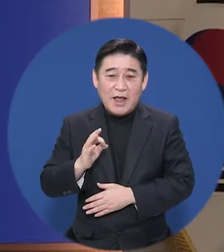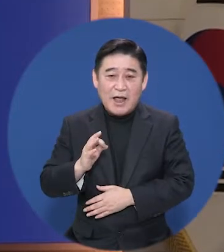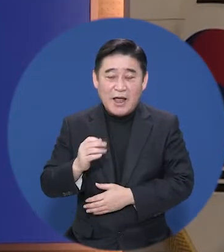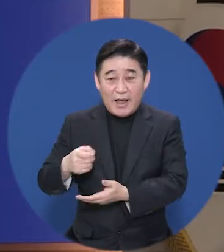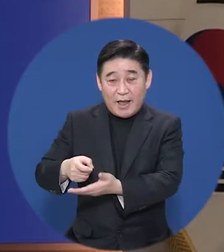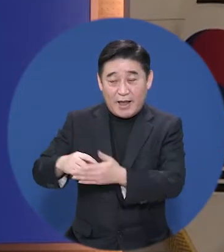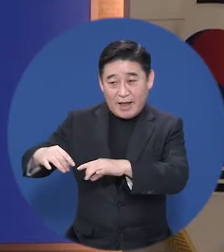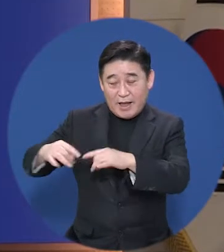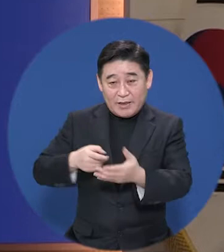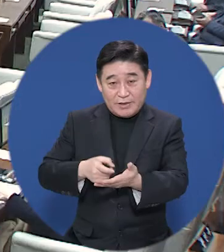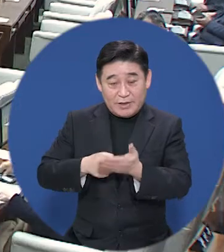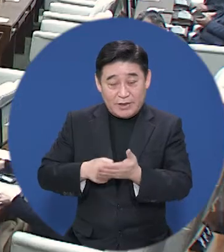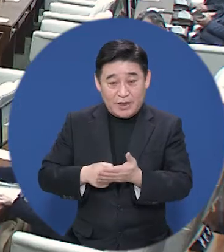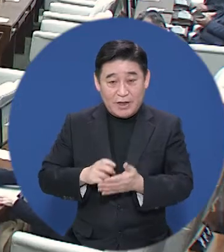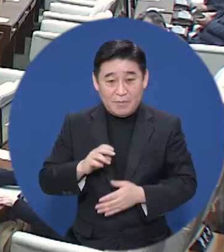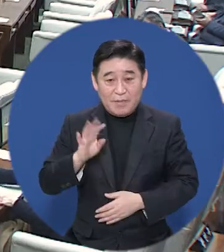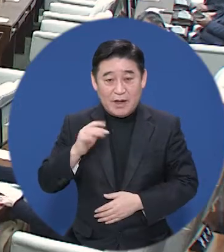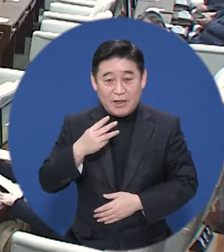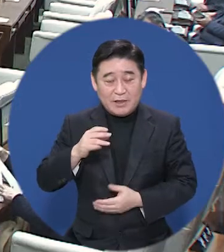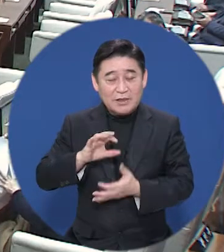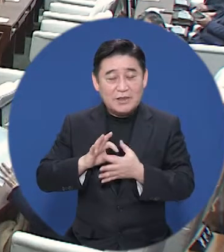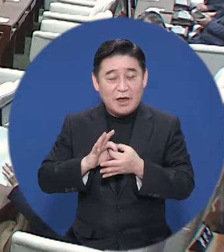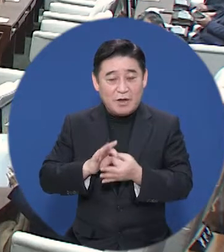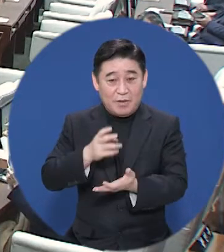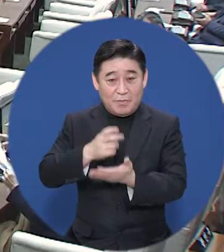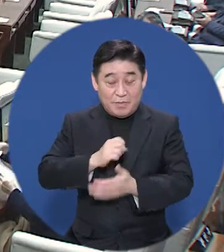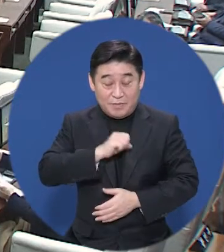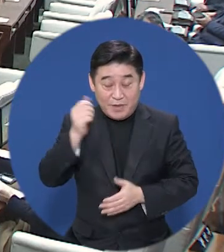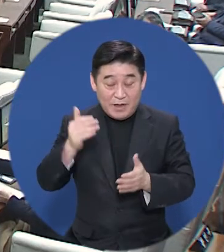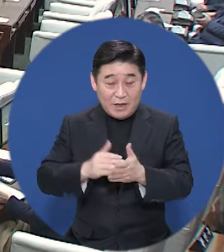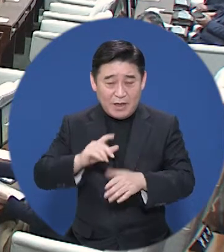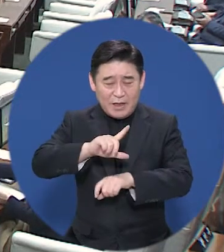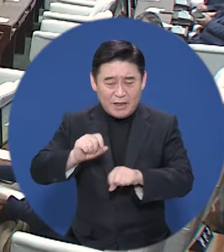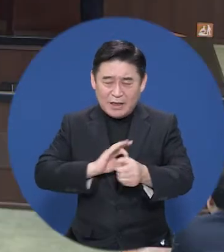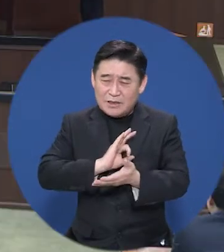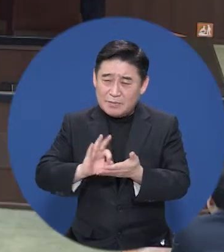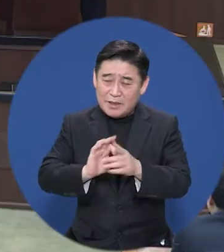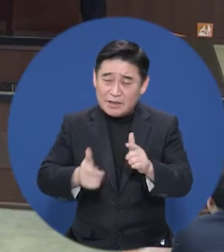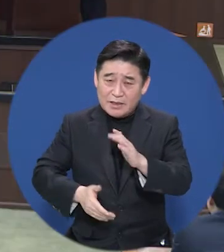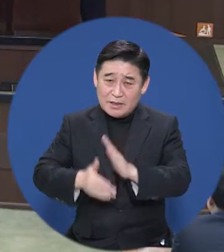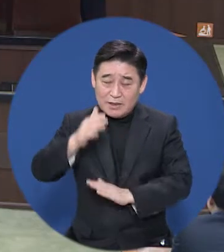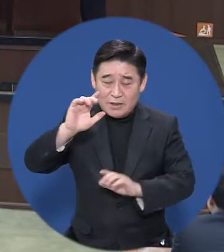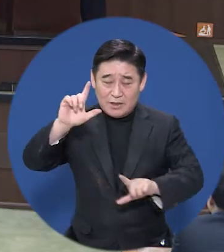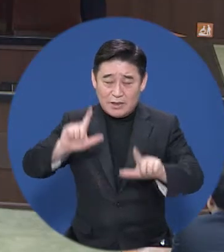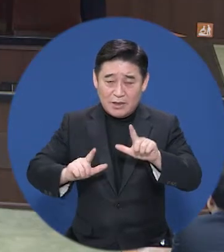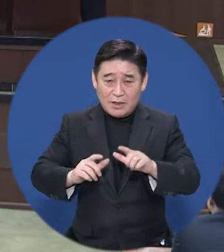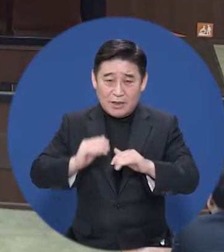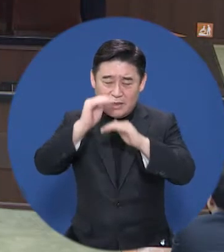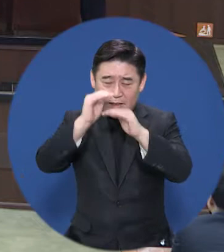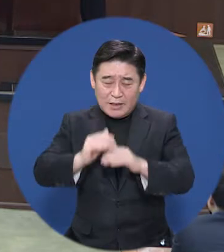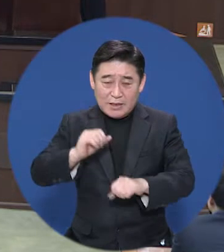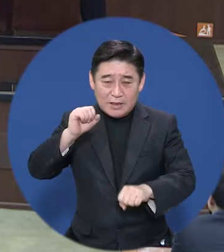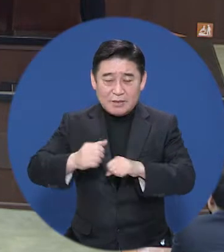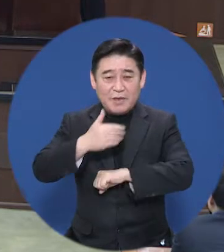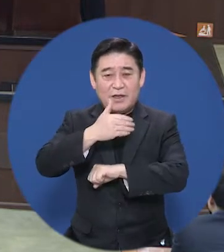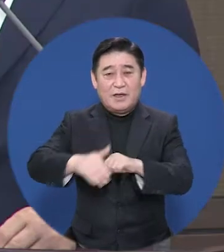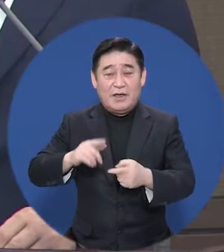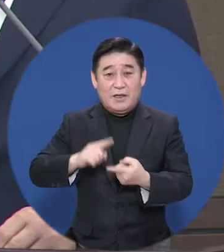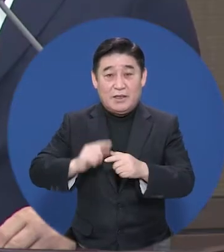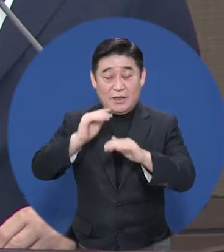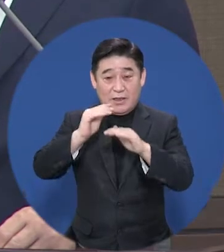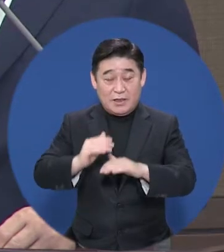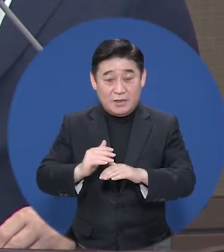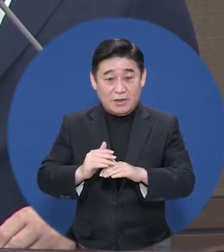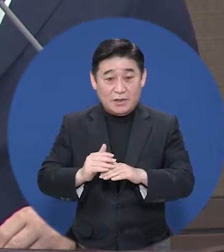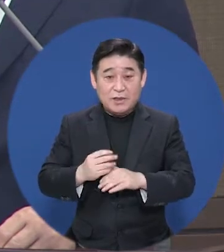절약 마일리지 지원에 관한 조례안을 가결하고 장기 미집행 시설의 현황과 단계별 집행 계획에 대한 내용을